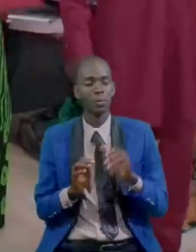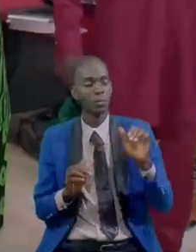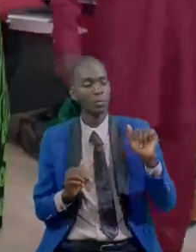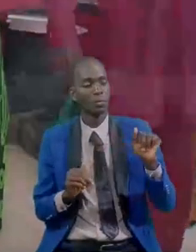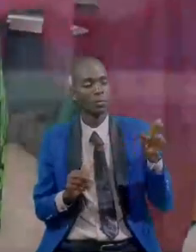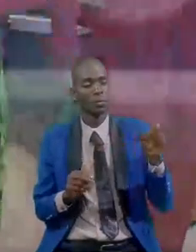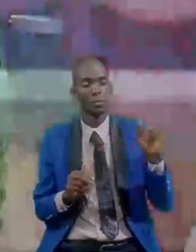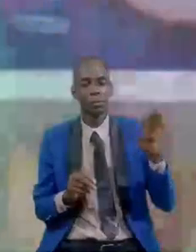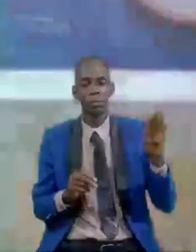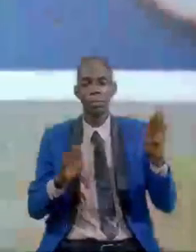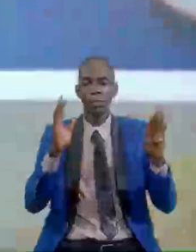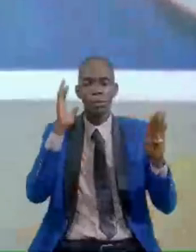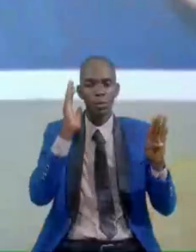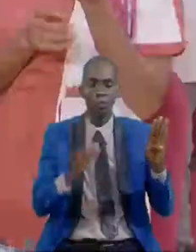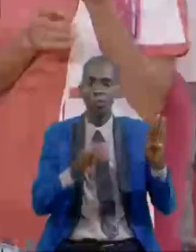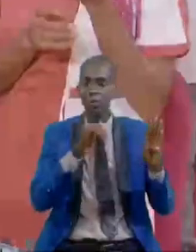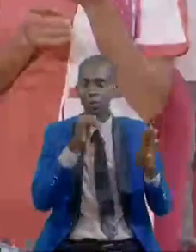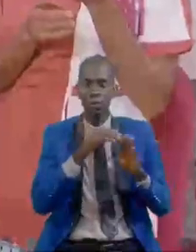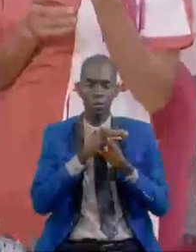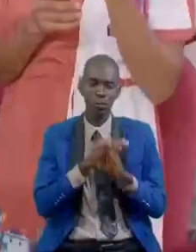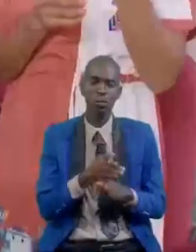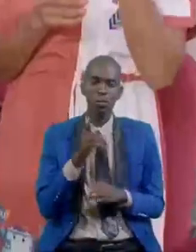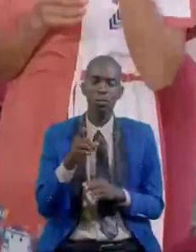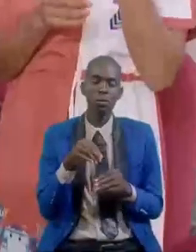Achab ne pourra pas tenir devant toi.